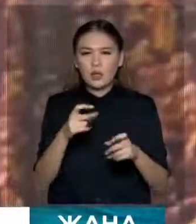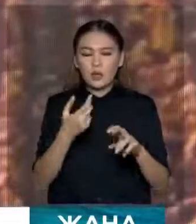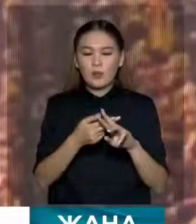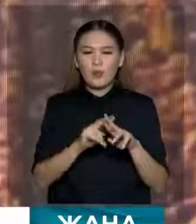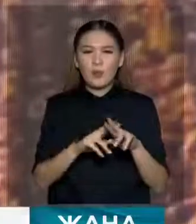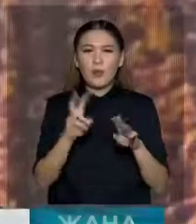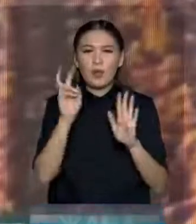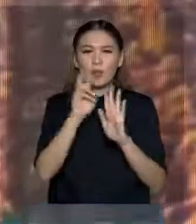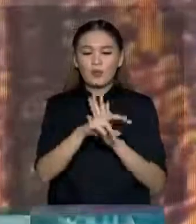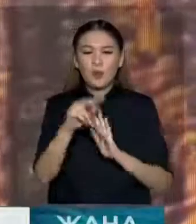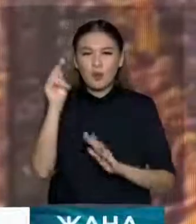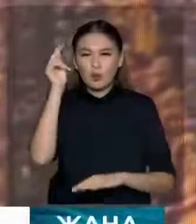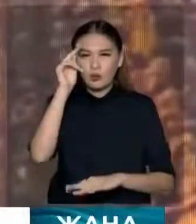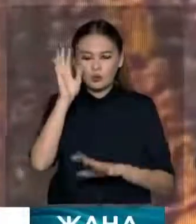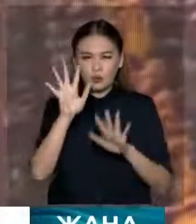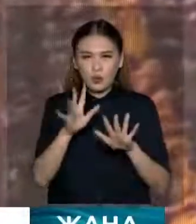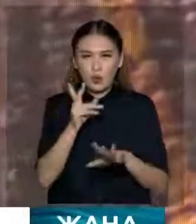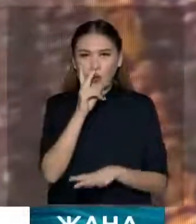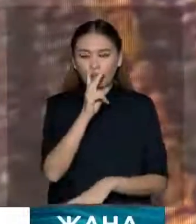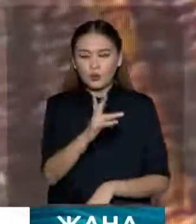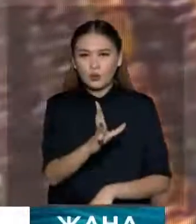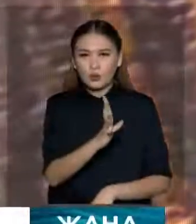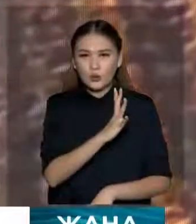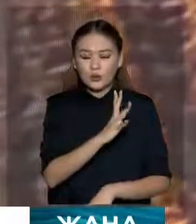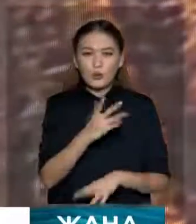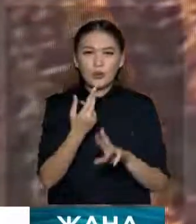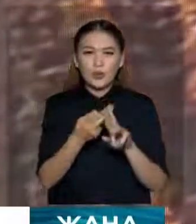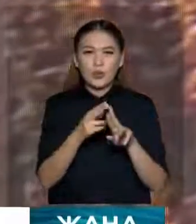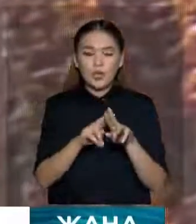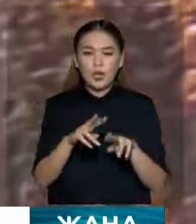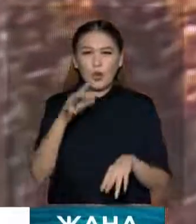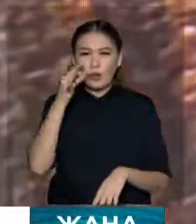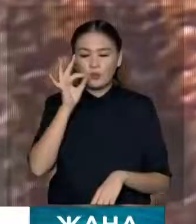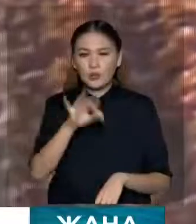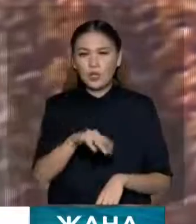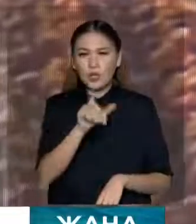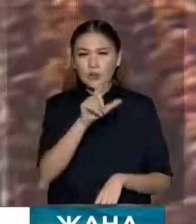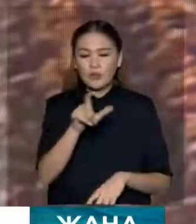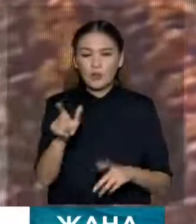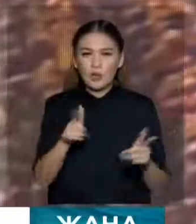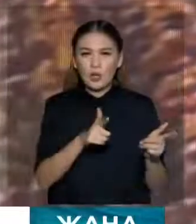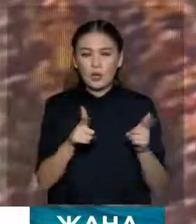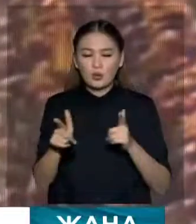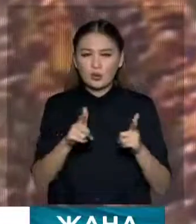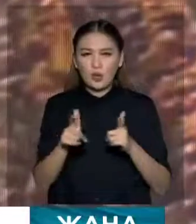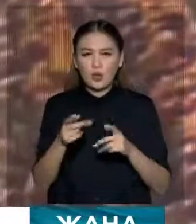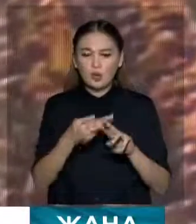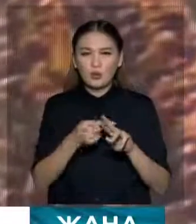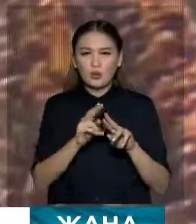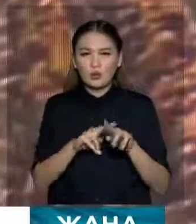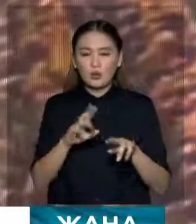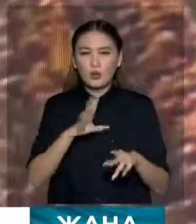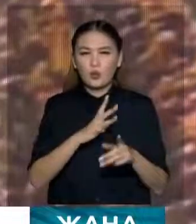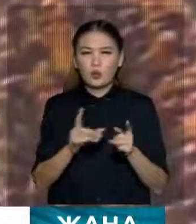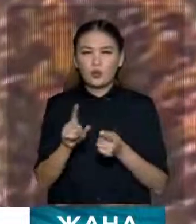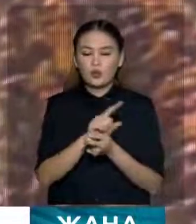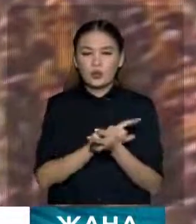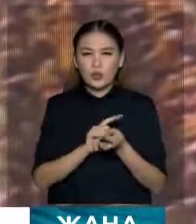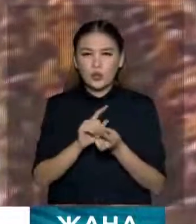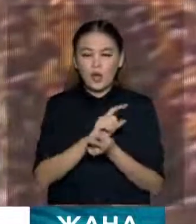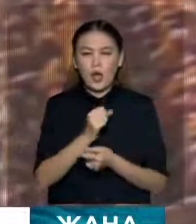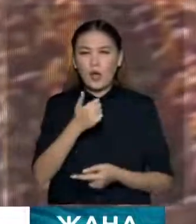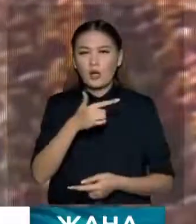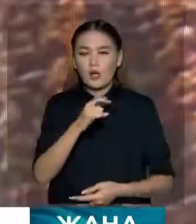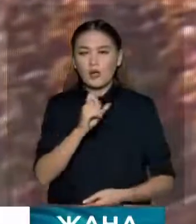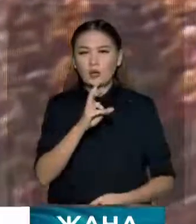барып өзім оқыдым, көрдім. Сонда бұлардың мамандар дайындау тәсілі өзгерген. Біз сияқты